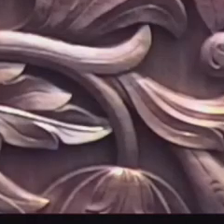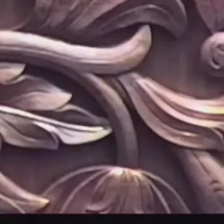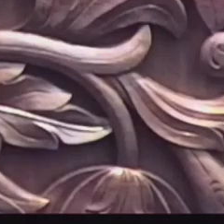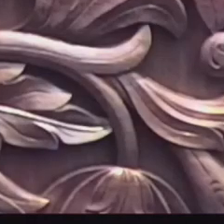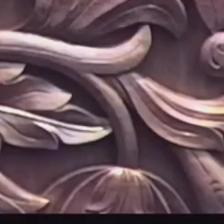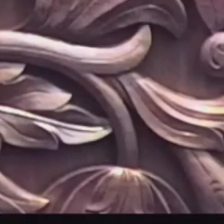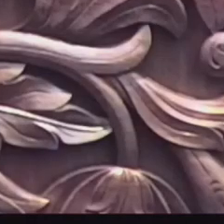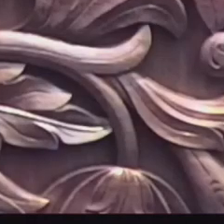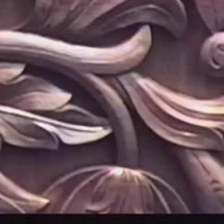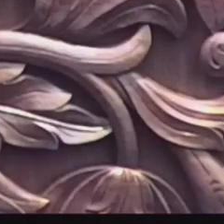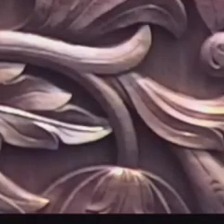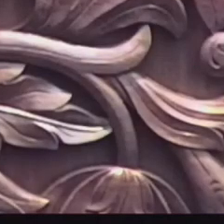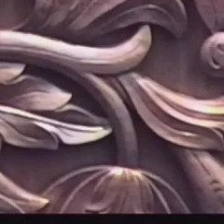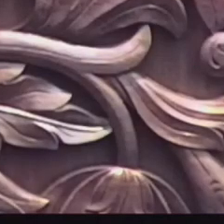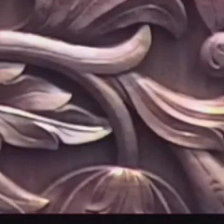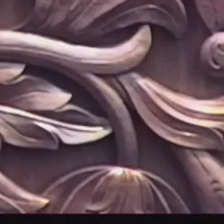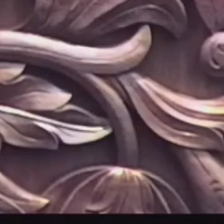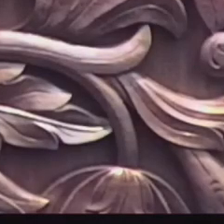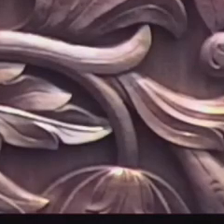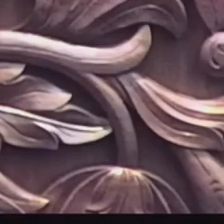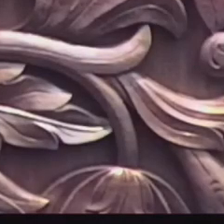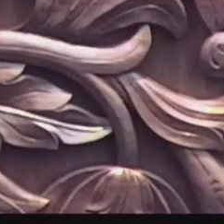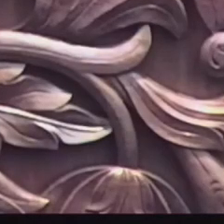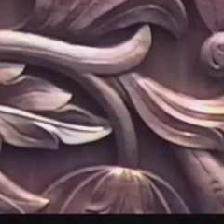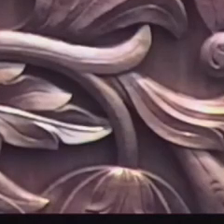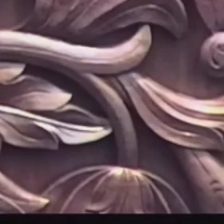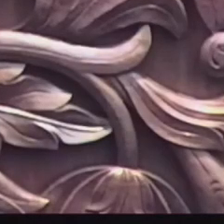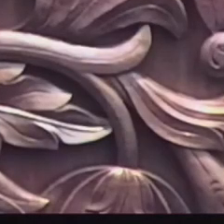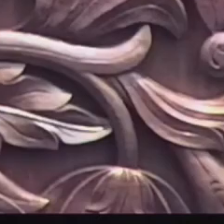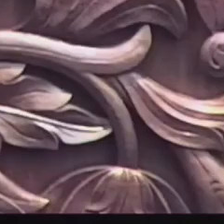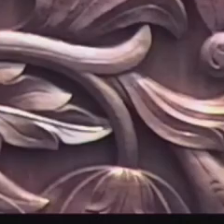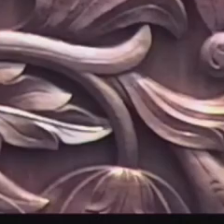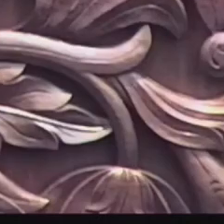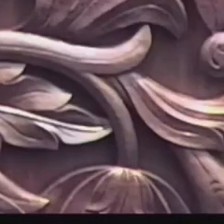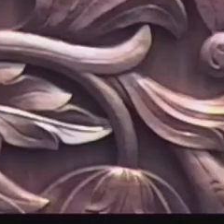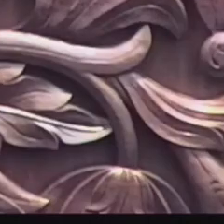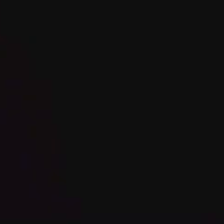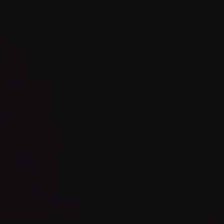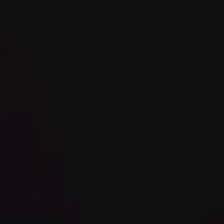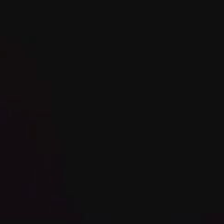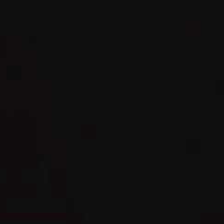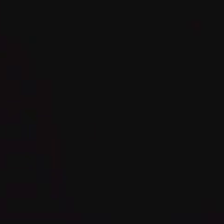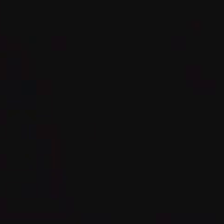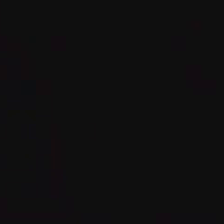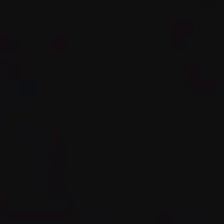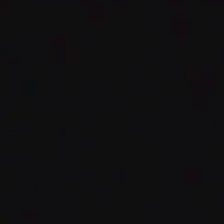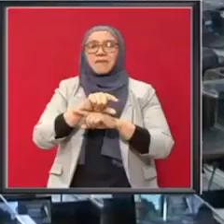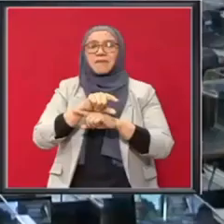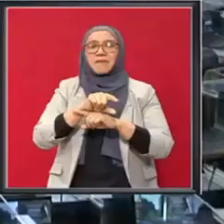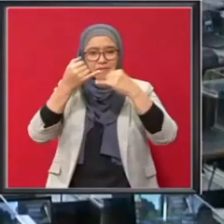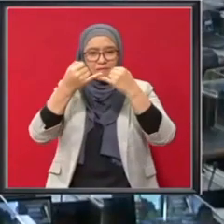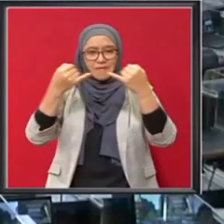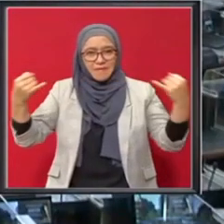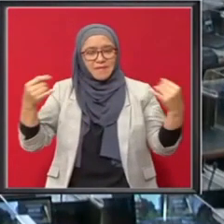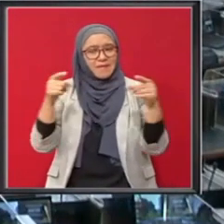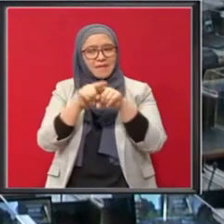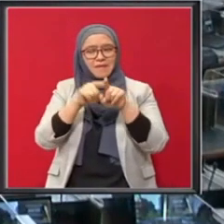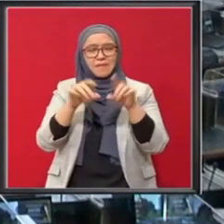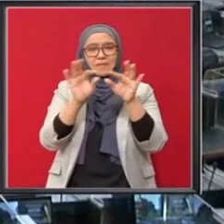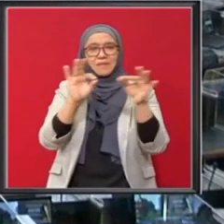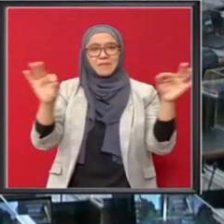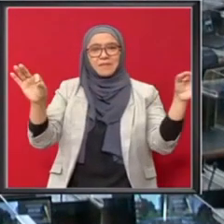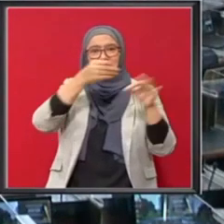Hai yang pomade Tuan Ahmad Tarmizi Band Selamat untuk kayak pertama Assalamualaikum Warahmatullahi